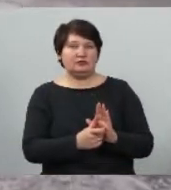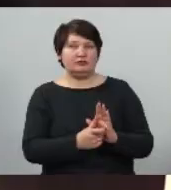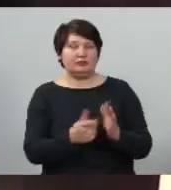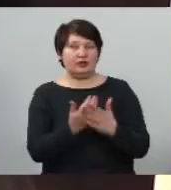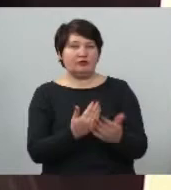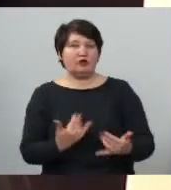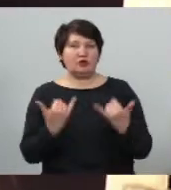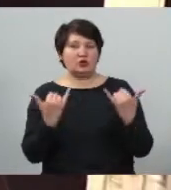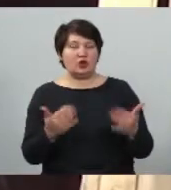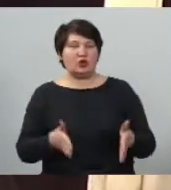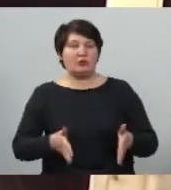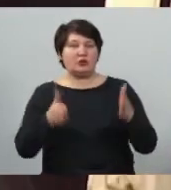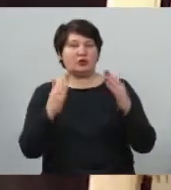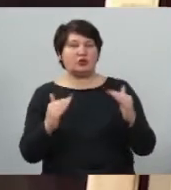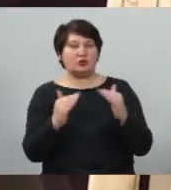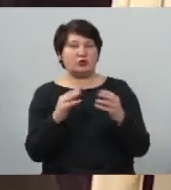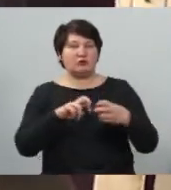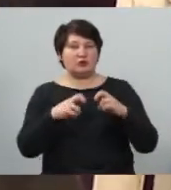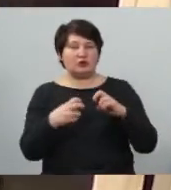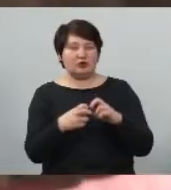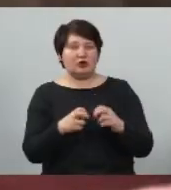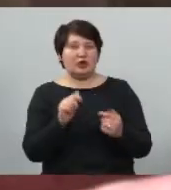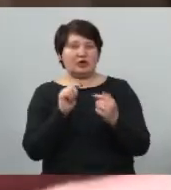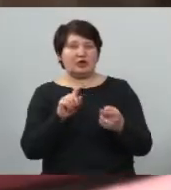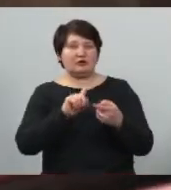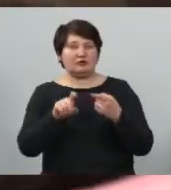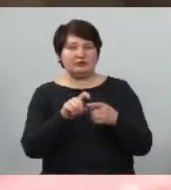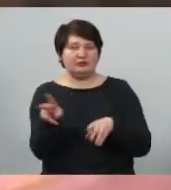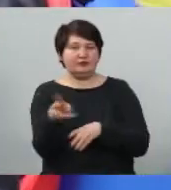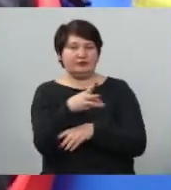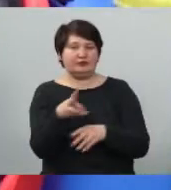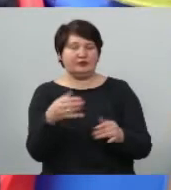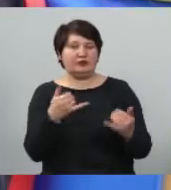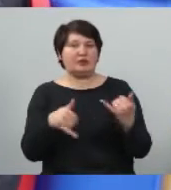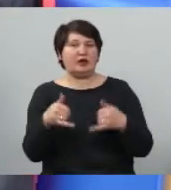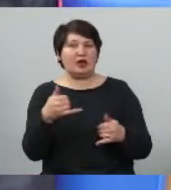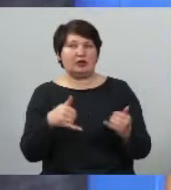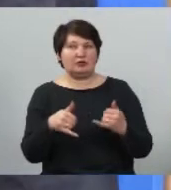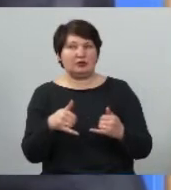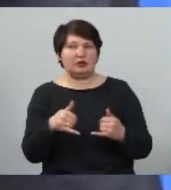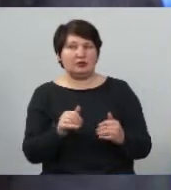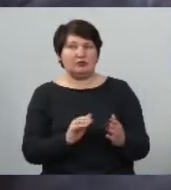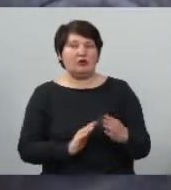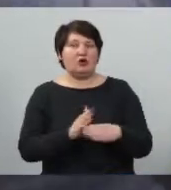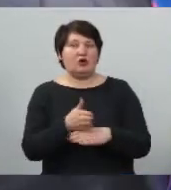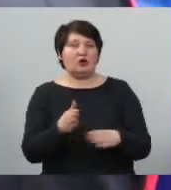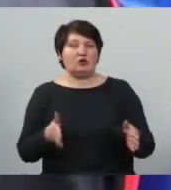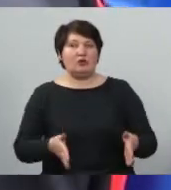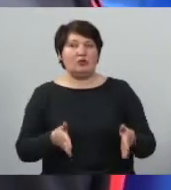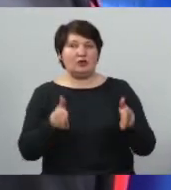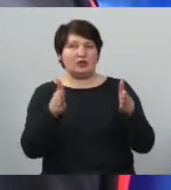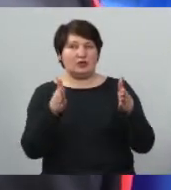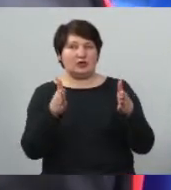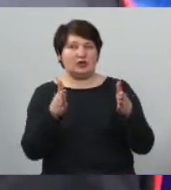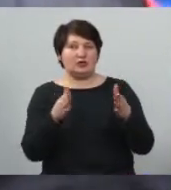Відсьогодні під'їзди будинків у Франківську дезінфікують пневматичними розпилювачами. Приходиться в під'їзд, відправляється з